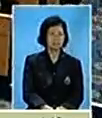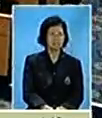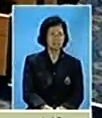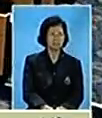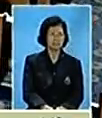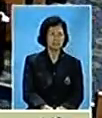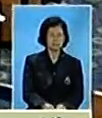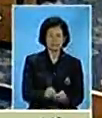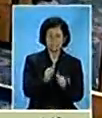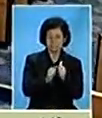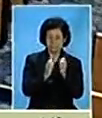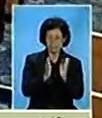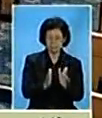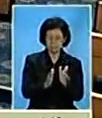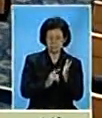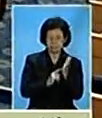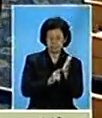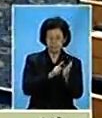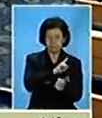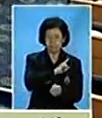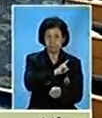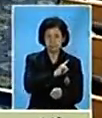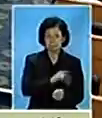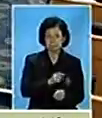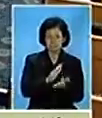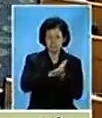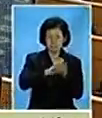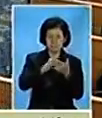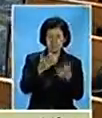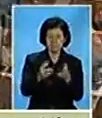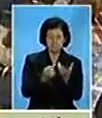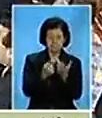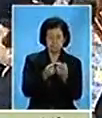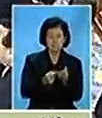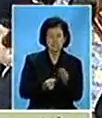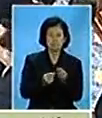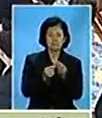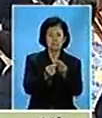ครับทุกท่านนะครับได้แสดงตนนะครับเรียบร้อยแล้วส่งผลครับ